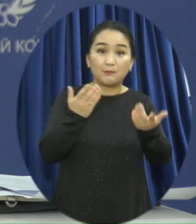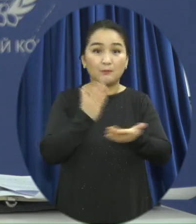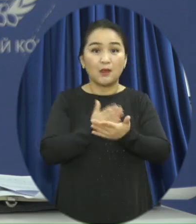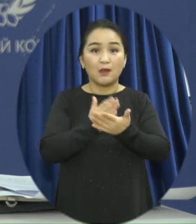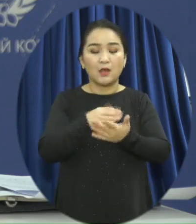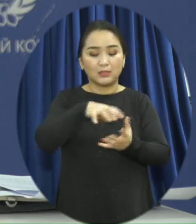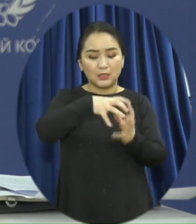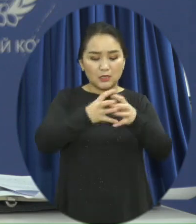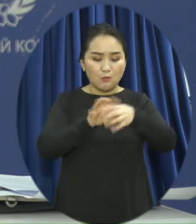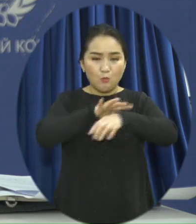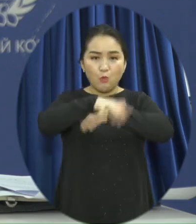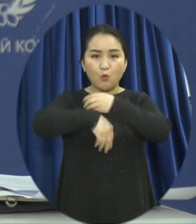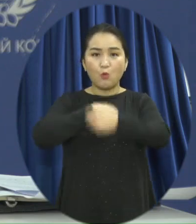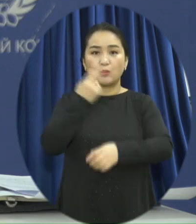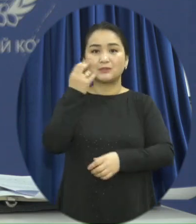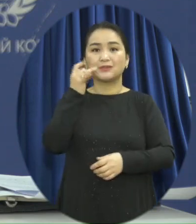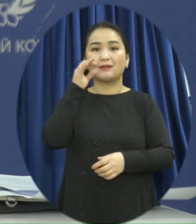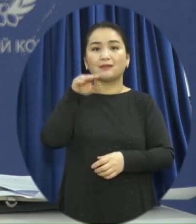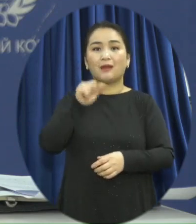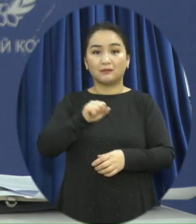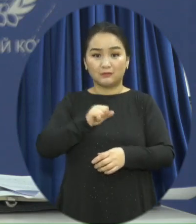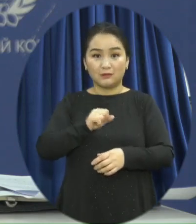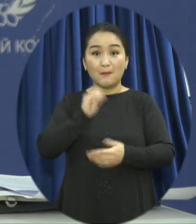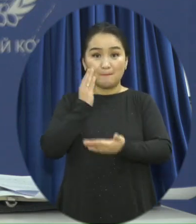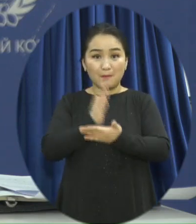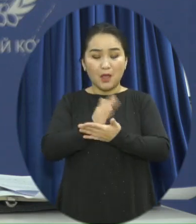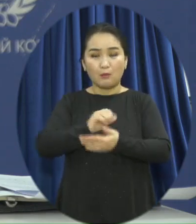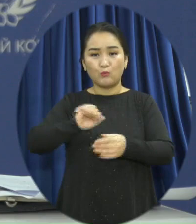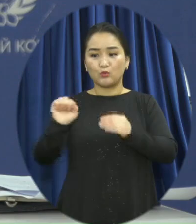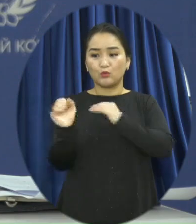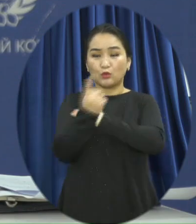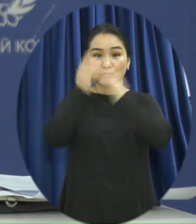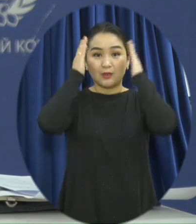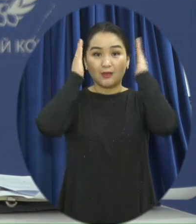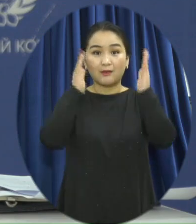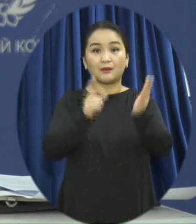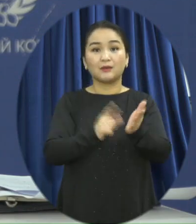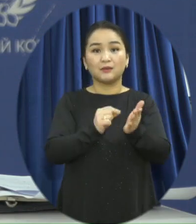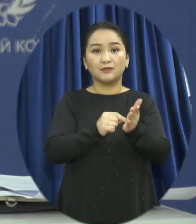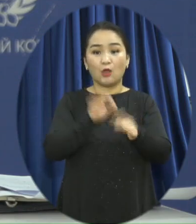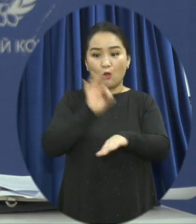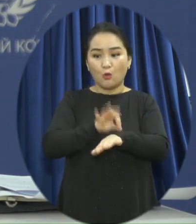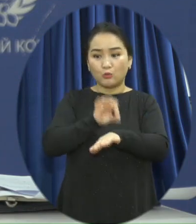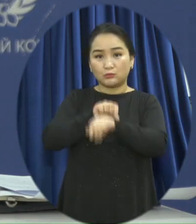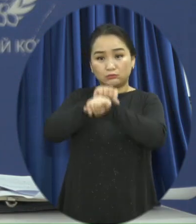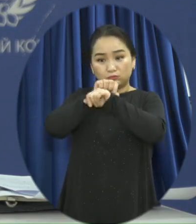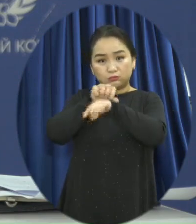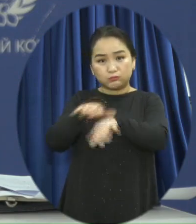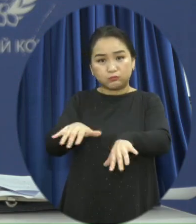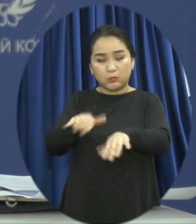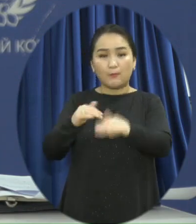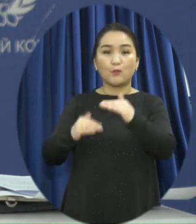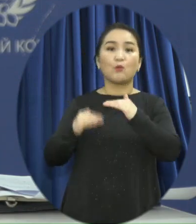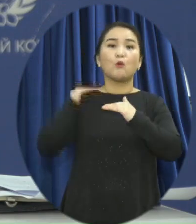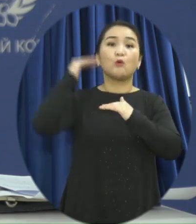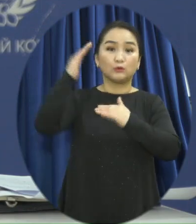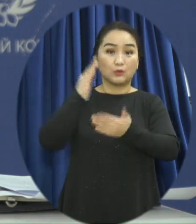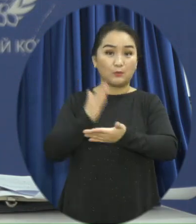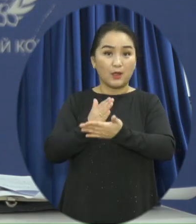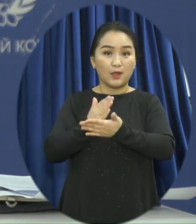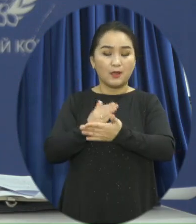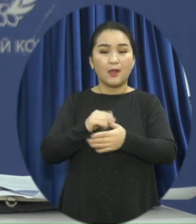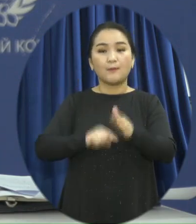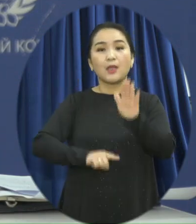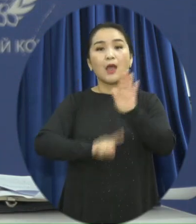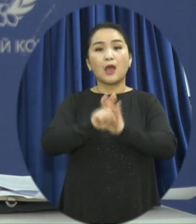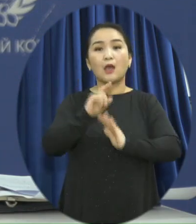тахал болж байгаа энэ үед онцгой анхаарч авахгүй бол одоо халдварын эрсдэл ийм өндөр байна гэдгийг анхны одоо тэр